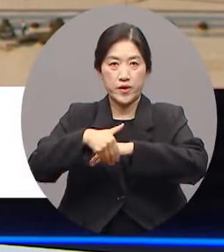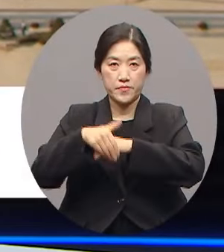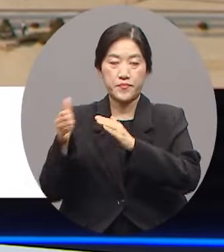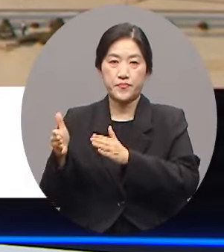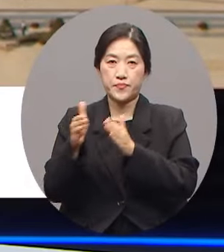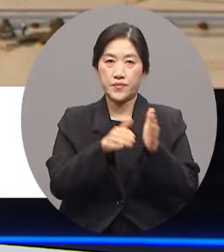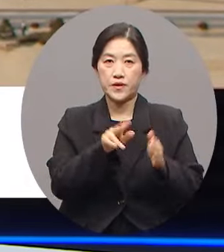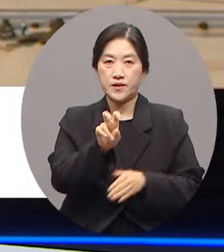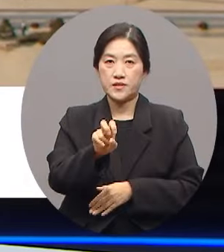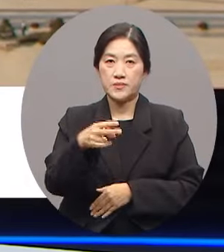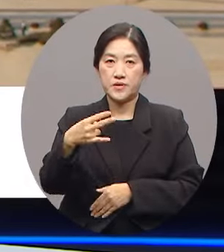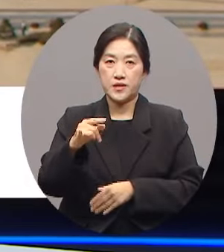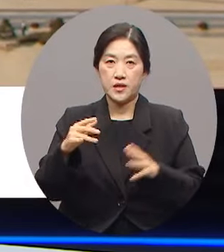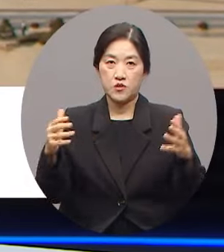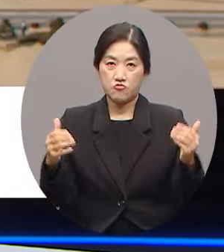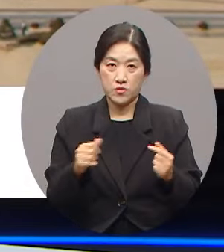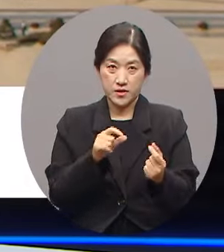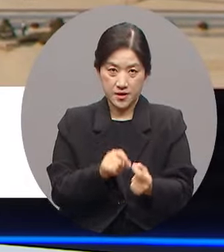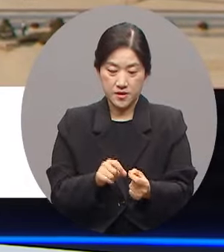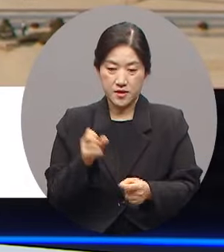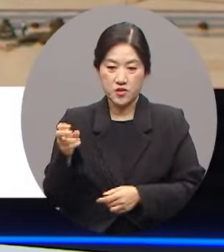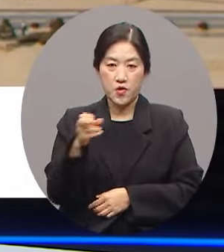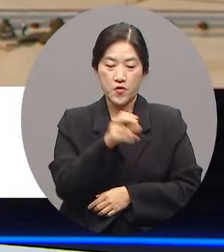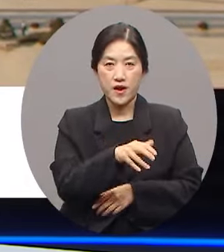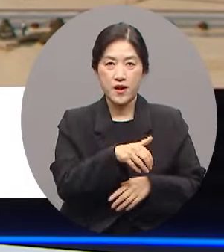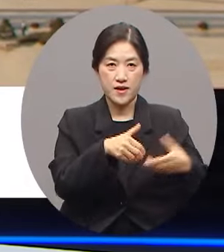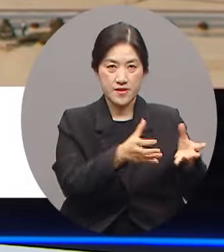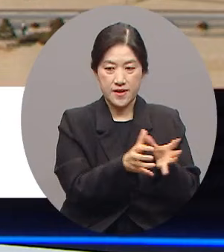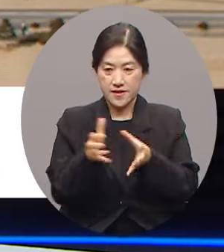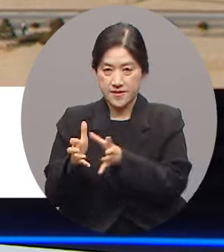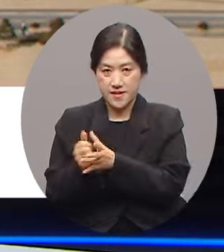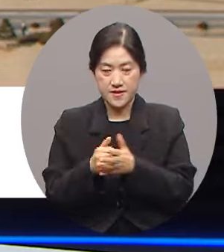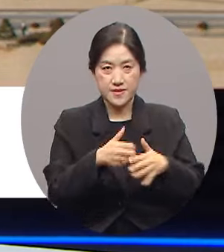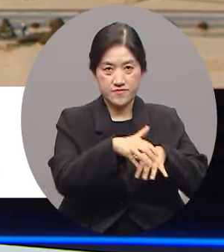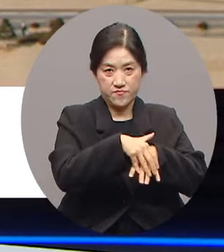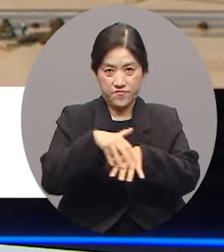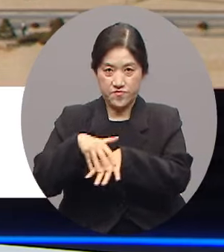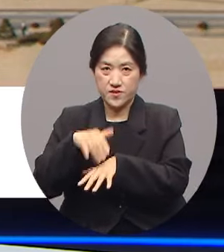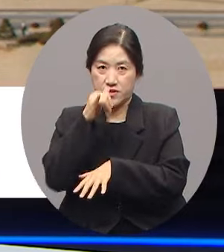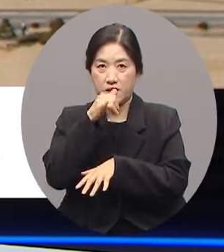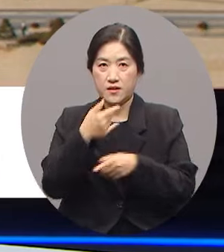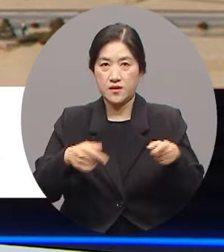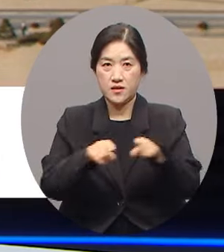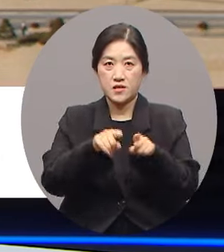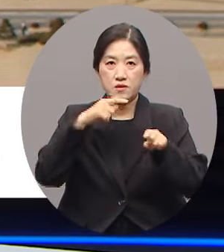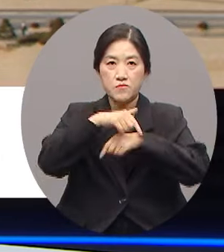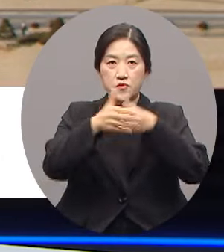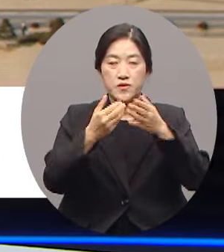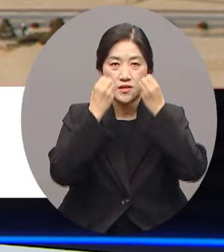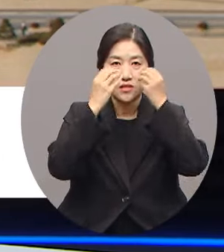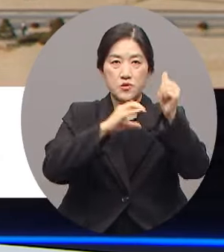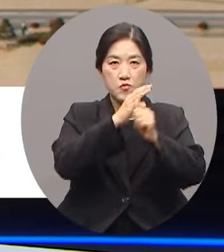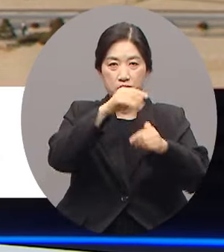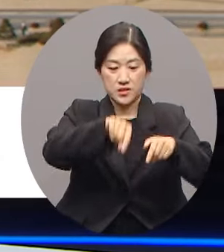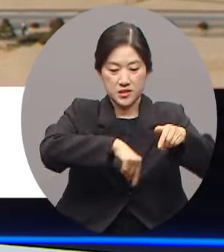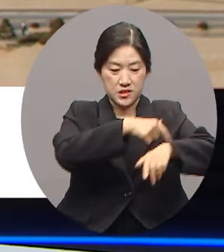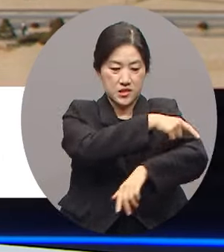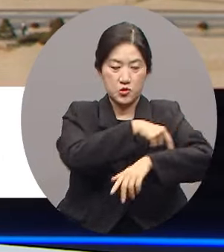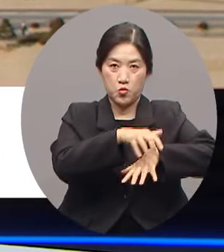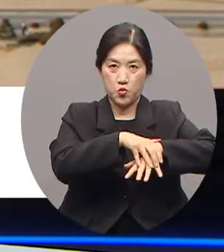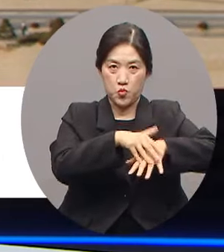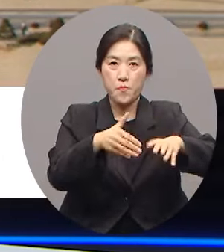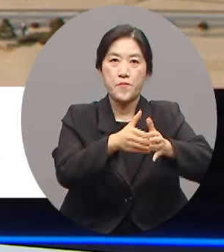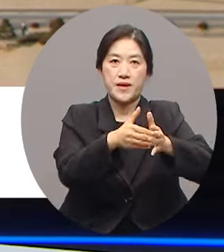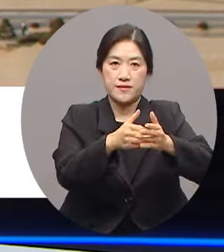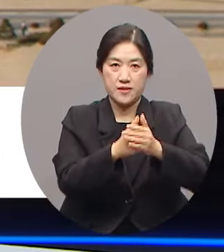22대 국회를 앞두고 여야 각 당의 체제 정비 작업이 한창입니다. 더불어민주당은 신임 원내 지도부 구성을